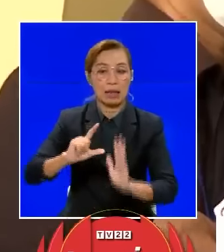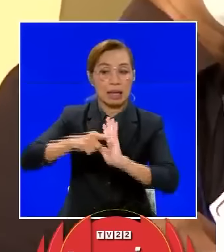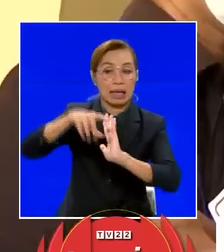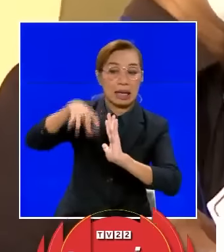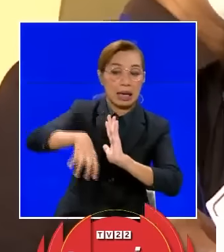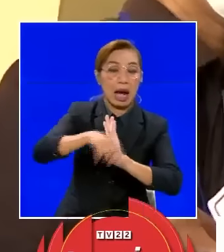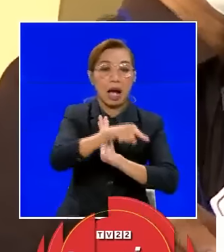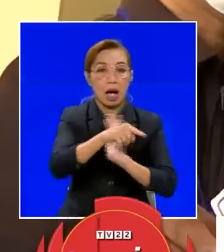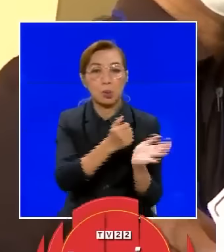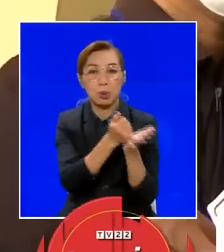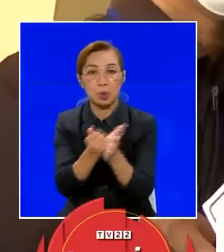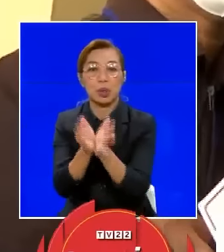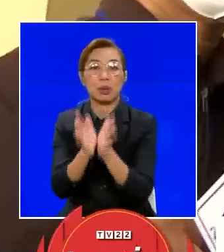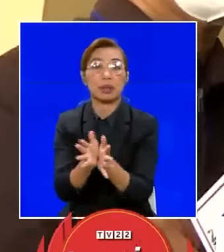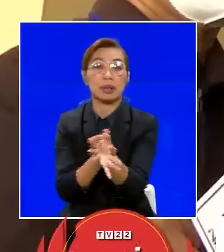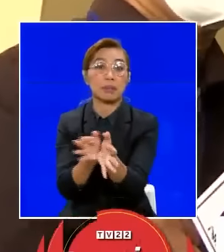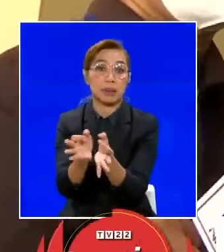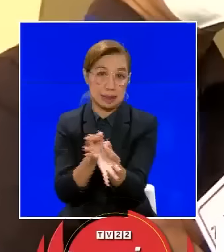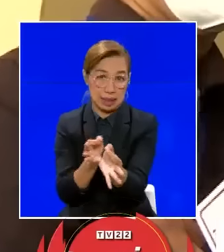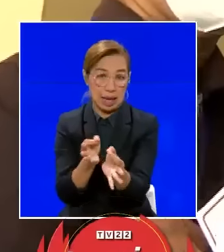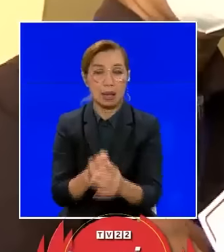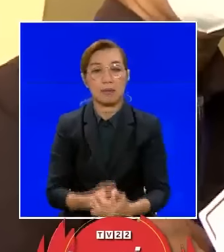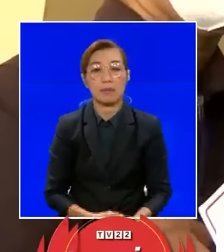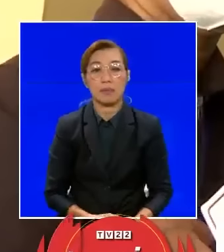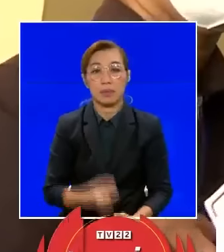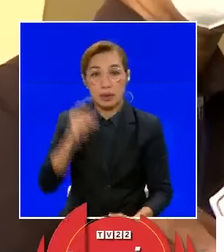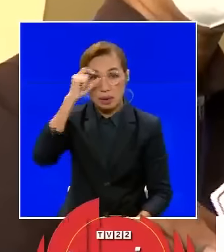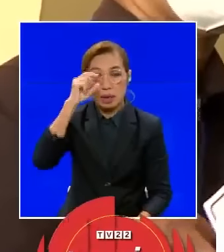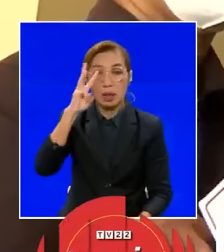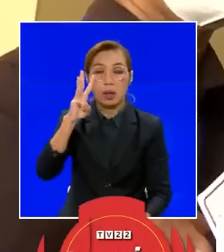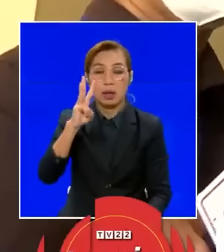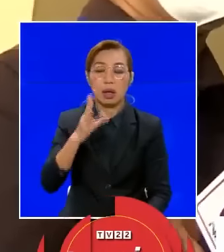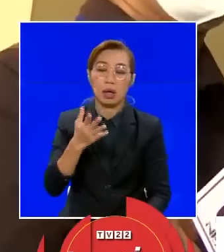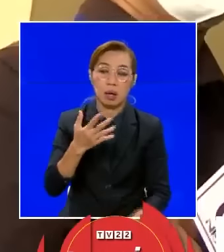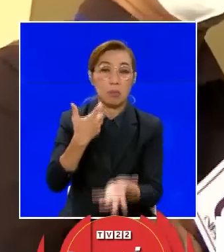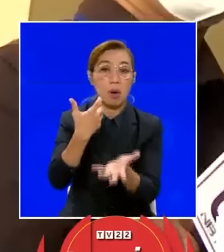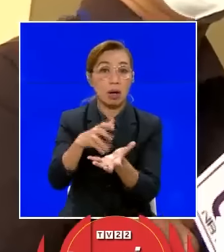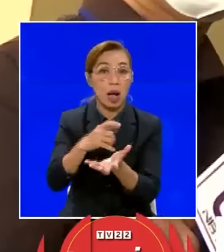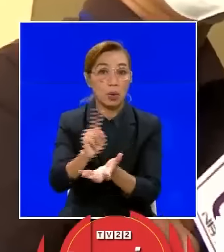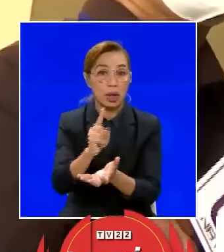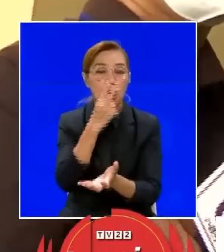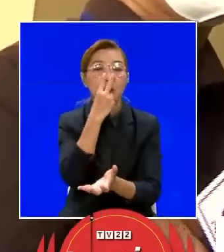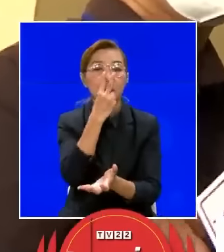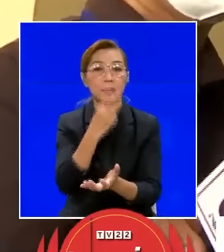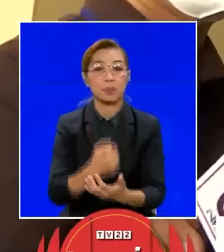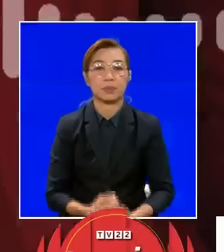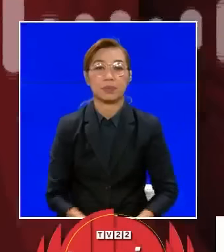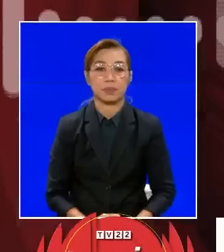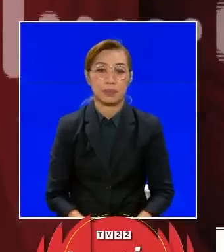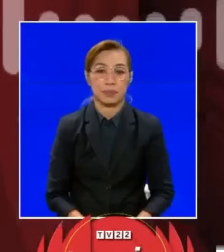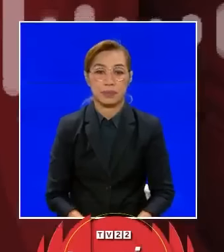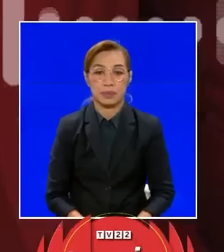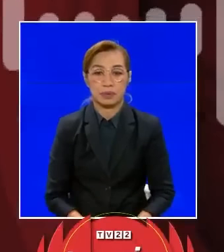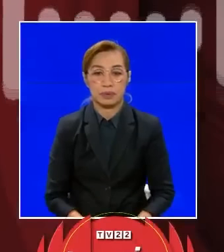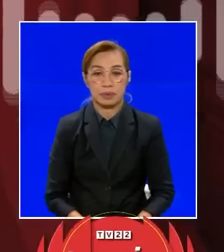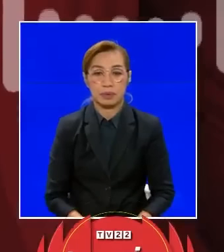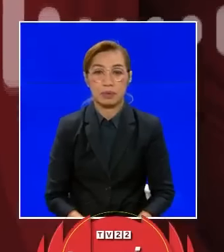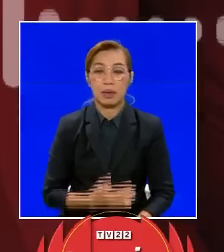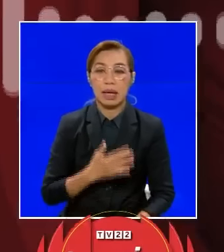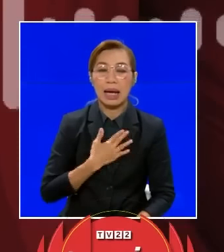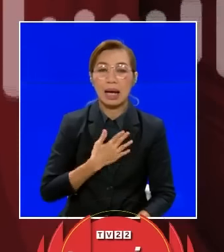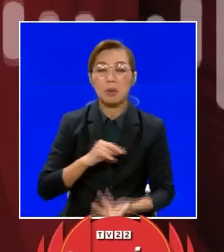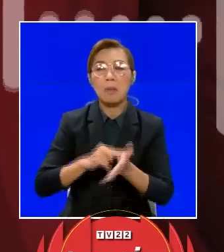คณะรัฐมนตรีซึ่งท่านอาจารย์วิษณุจะพูดถึงเรื่องนี้ว่ายังไงลองไปฟังค่ะ ก็ไม่ได้เป็